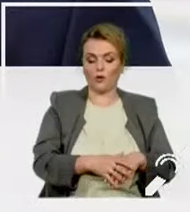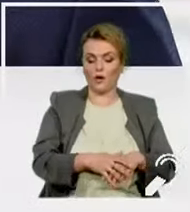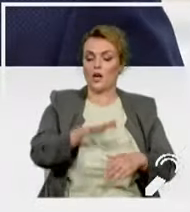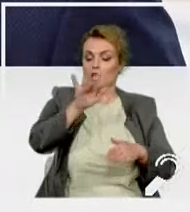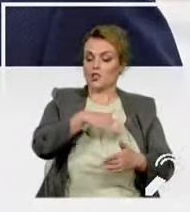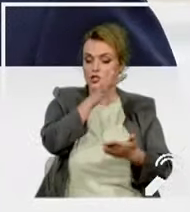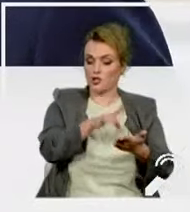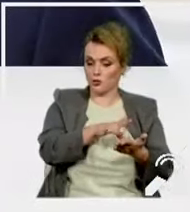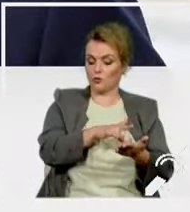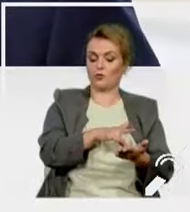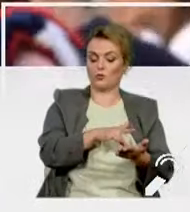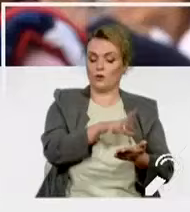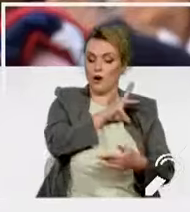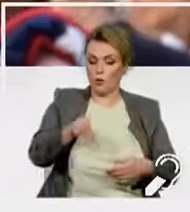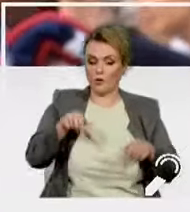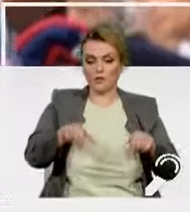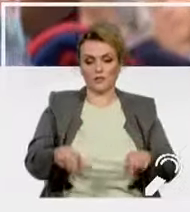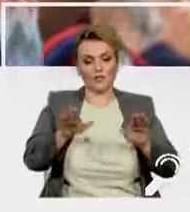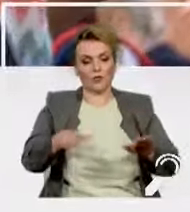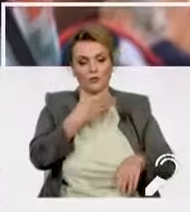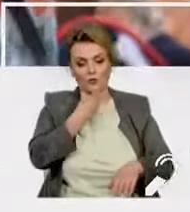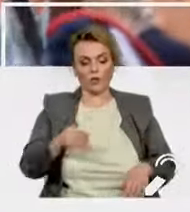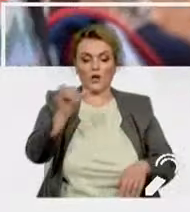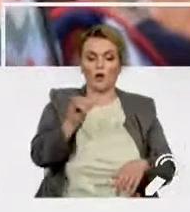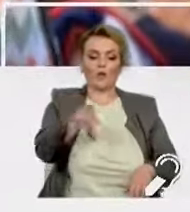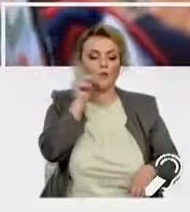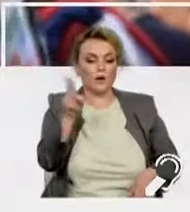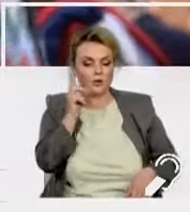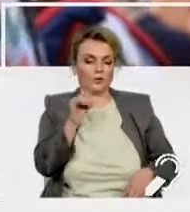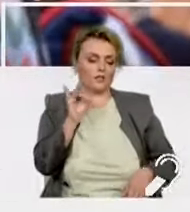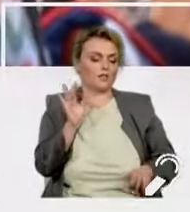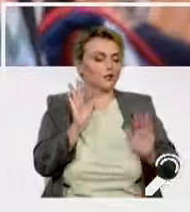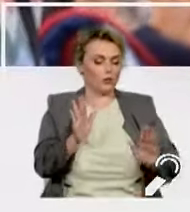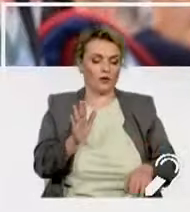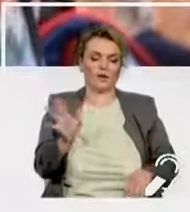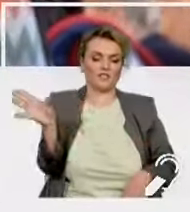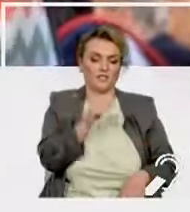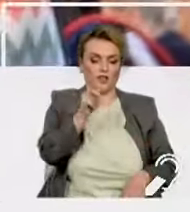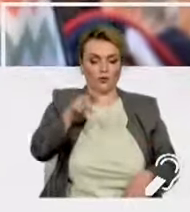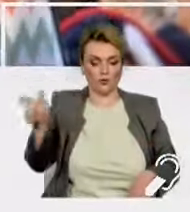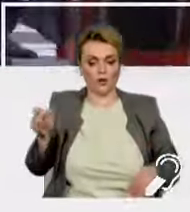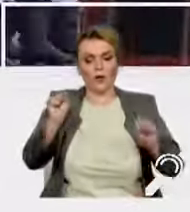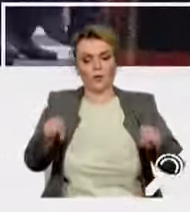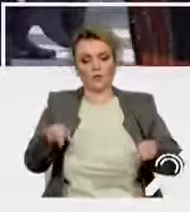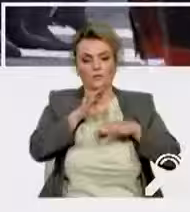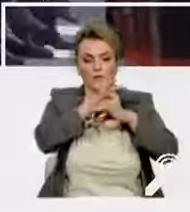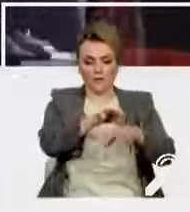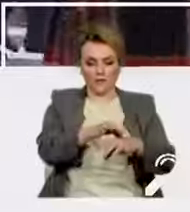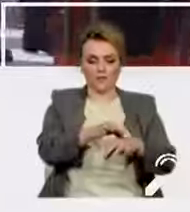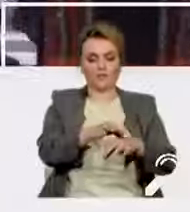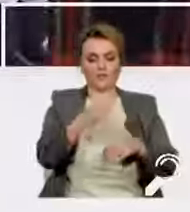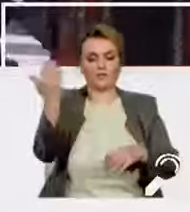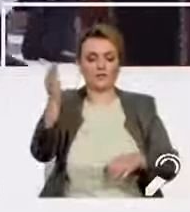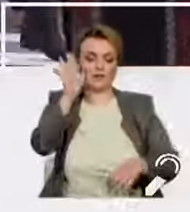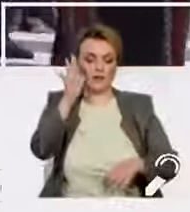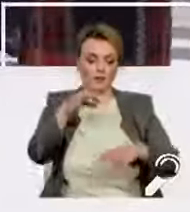centrul municipiului. Este un loc frumos în care tinerii și toți cetățenii municipiului Cahul să-și petreacă timpul frumos. Dar cred că va fi